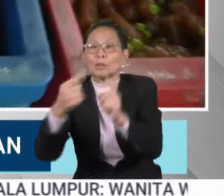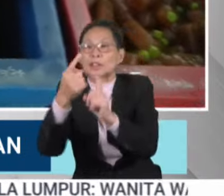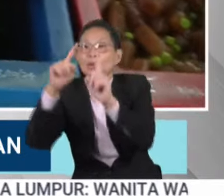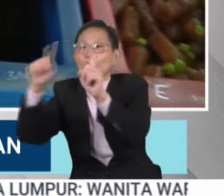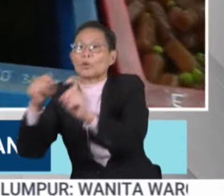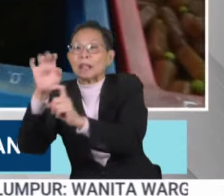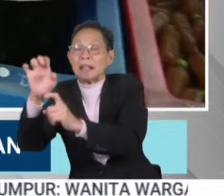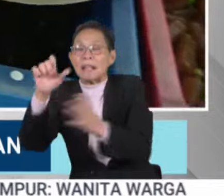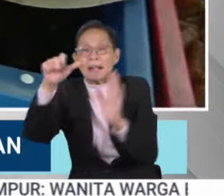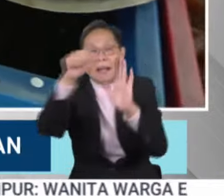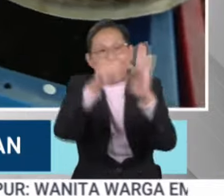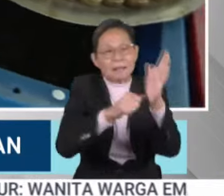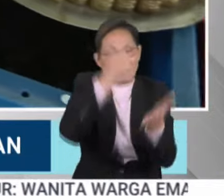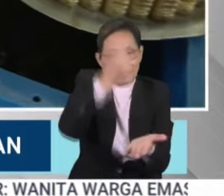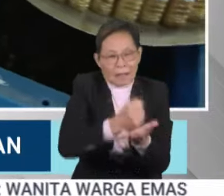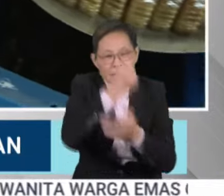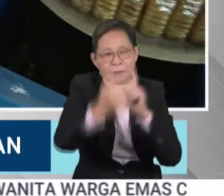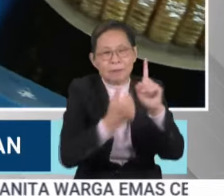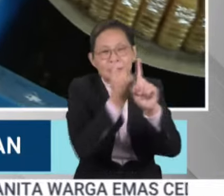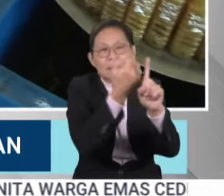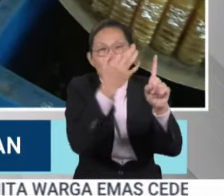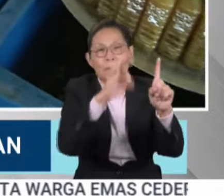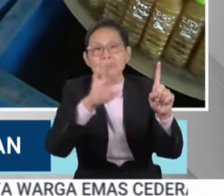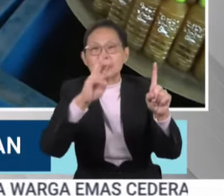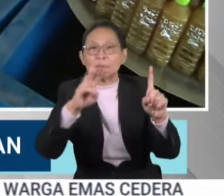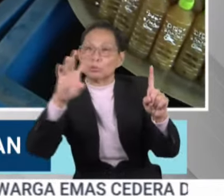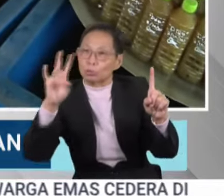135-1-E Akta Kastam 1967.